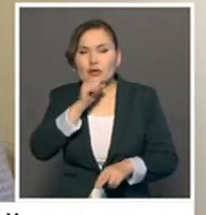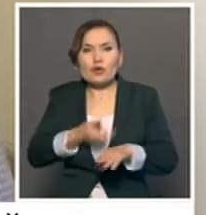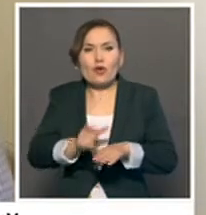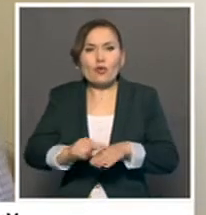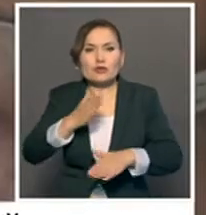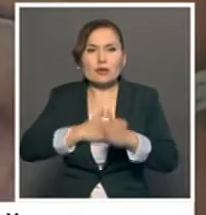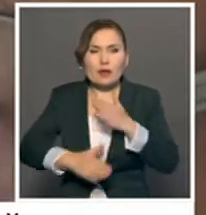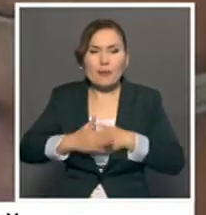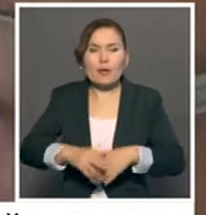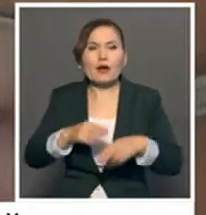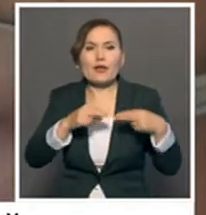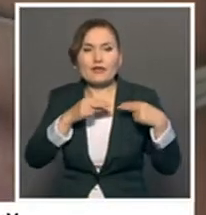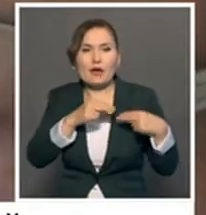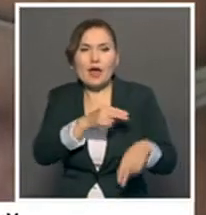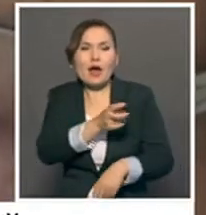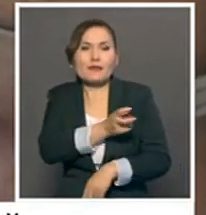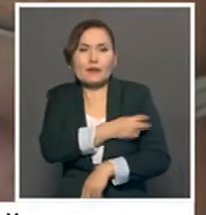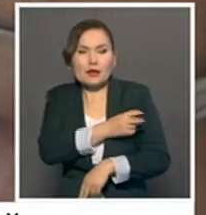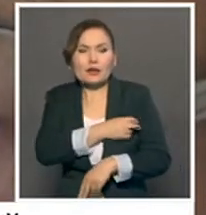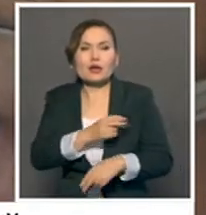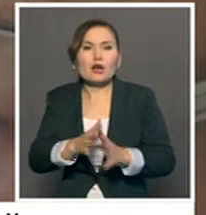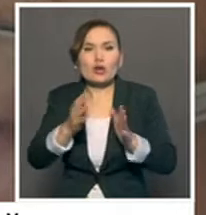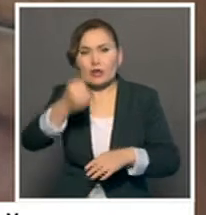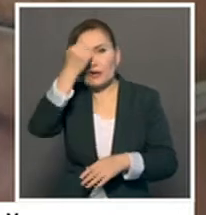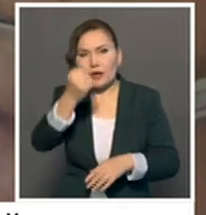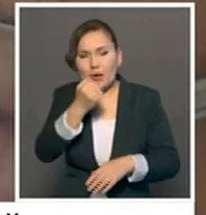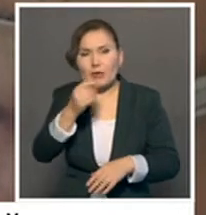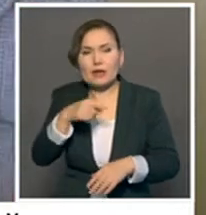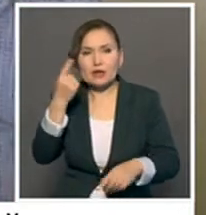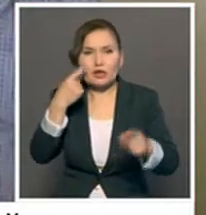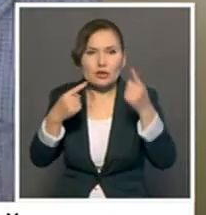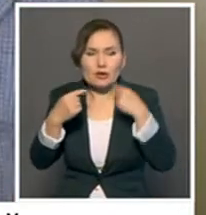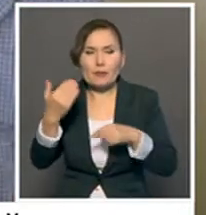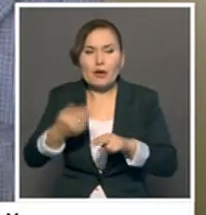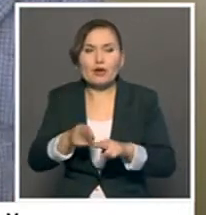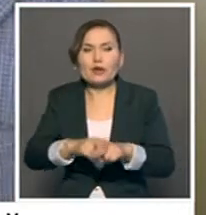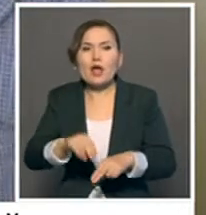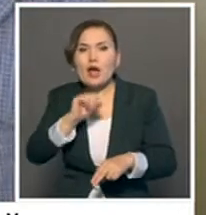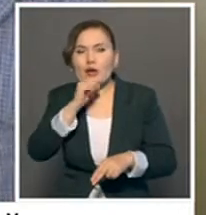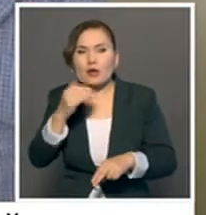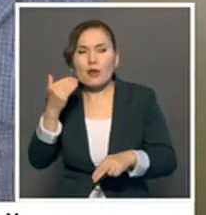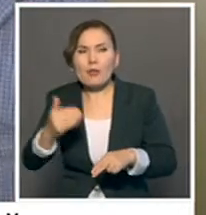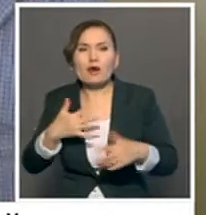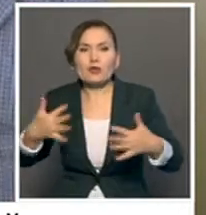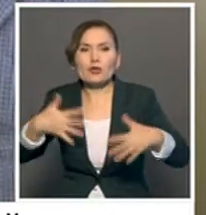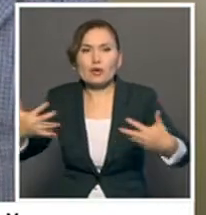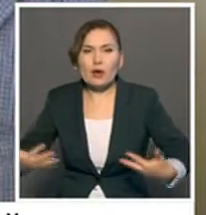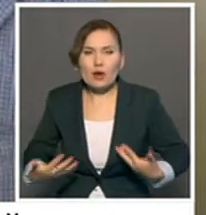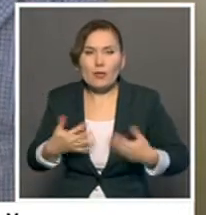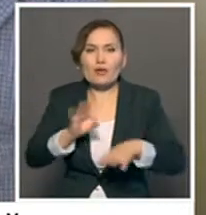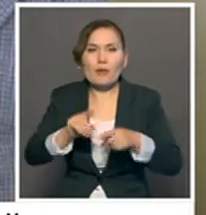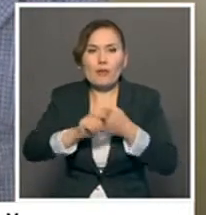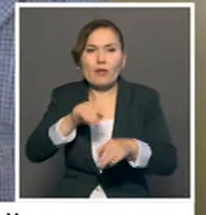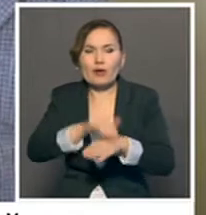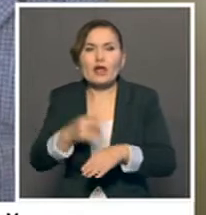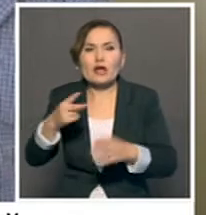шексіз ризашылықтың белгісі. 60-ты алқымдаған ақтаулық тұрғынның екі өкпесі қабынып, ауруханаға түскеніне 20 күн. Бірнеше күн